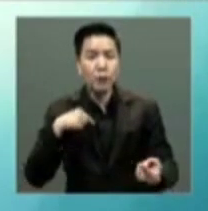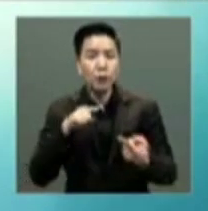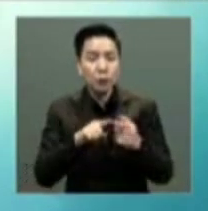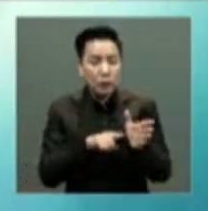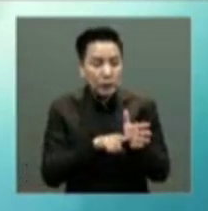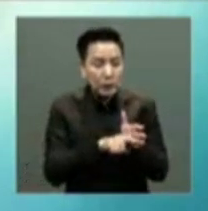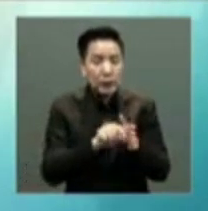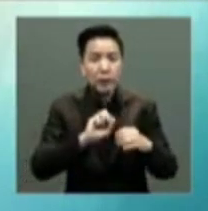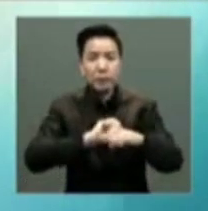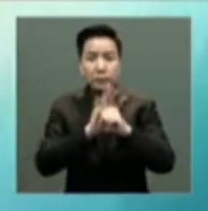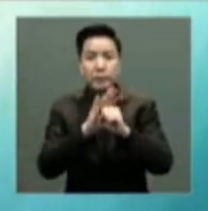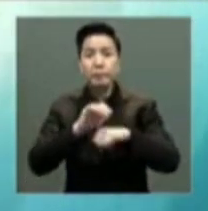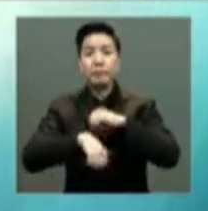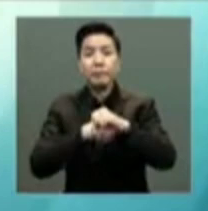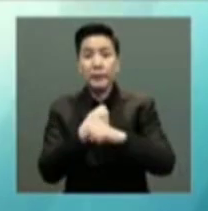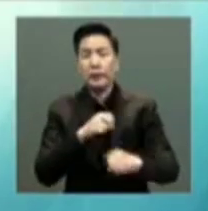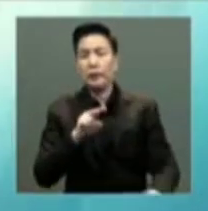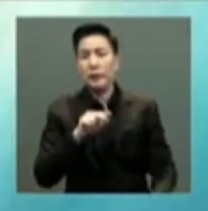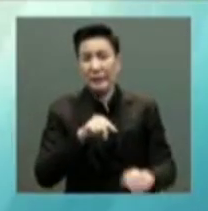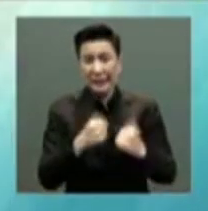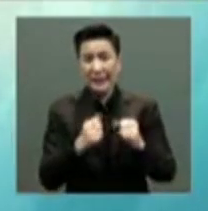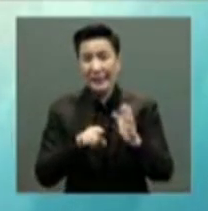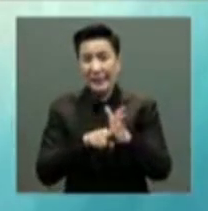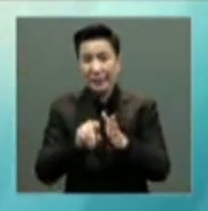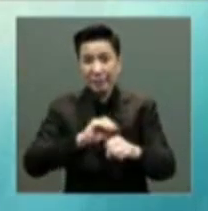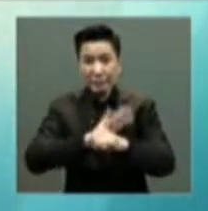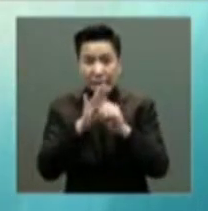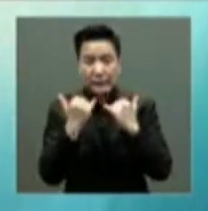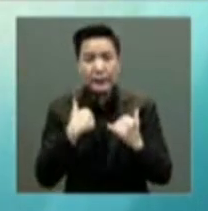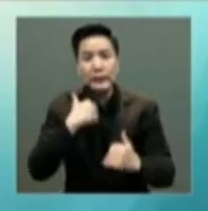ศูนย์สปกนะครับซึ่งจะต้องหารือในวาระพิเศษที่เกี่ยวโยงกันก็คือการโรคติดเชื้อไวรัสโคโรนา2019เพราะว่าในพื้นที่ของทางด้านเอเชียและก็เอส